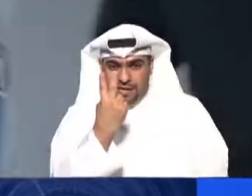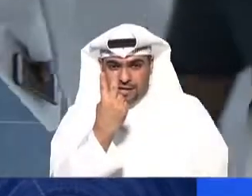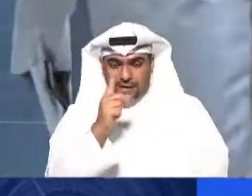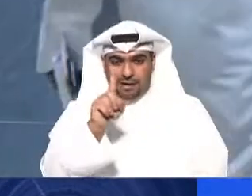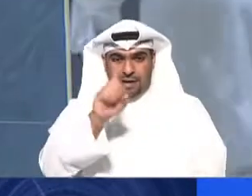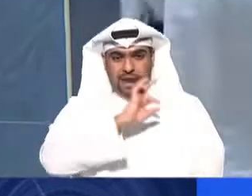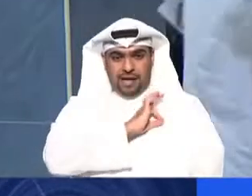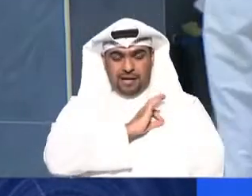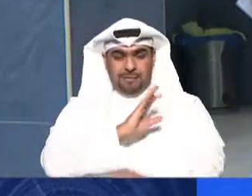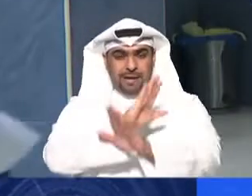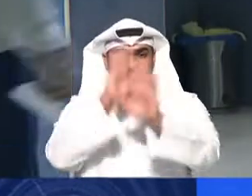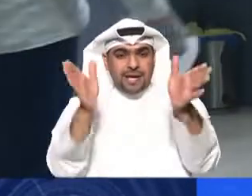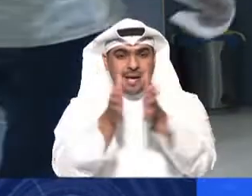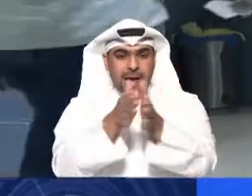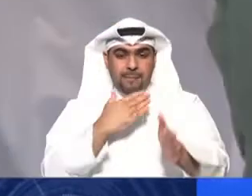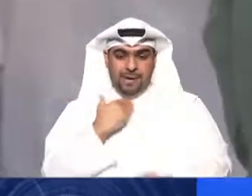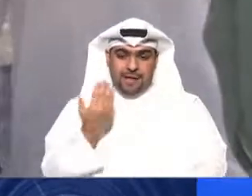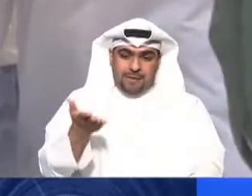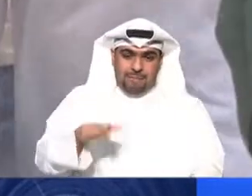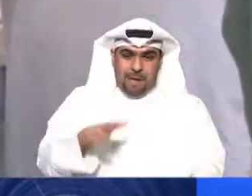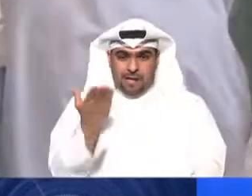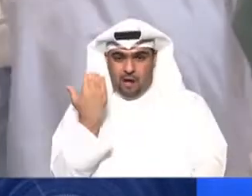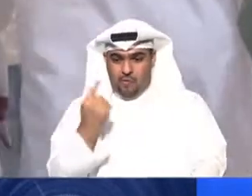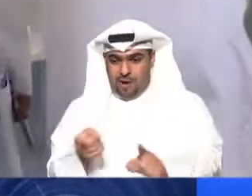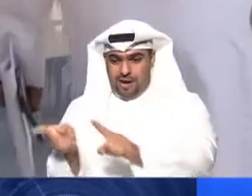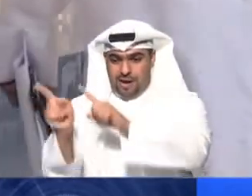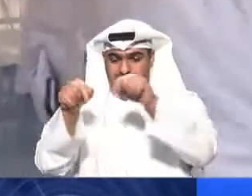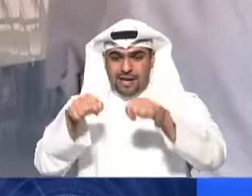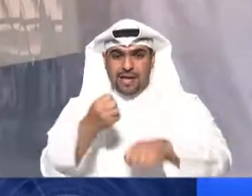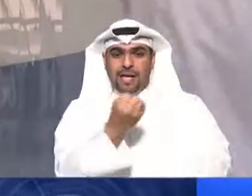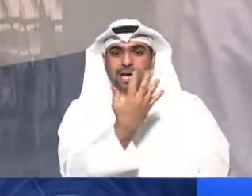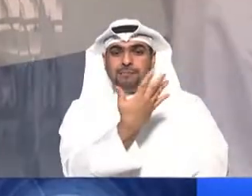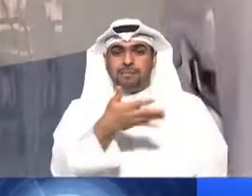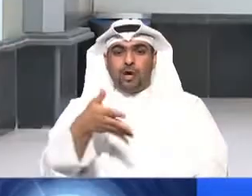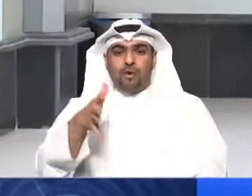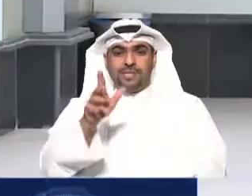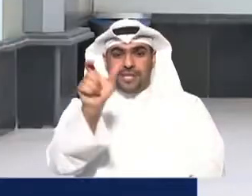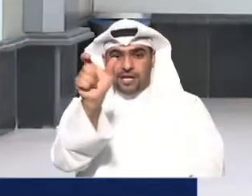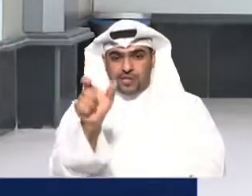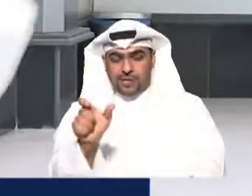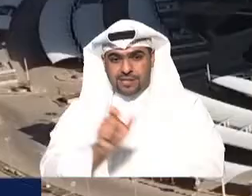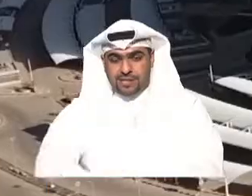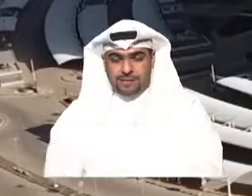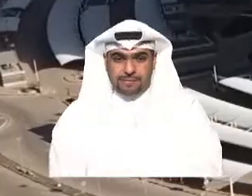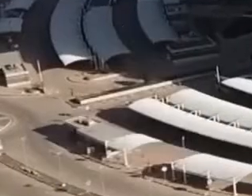مجموع حالات الوفاة المسجلة حتى اليوم 515 حالة.